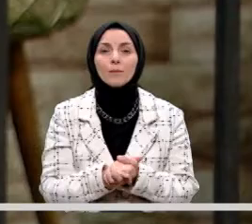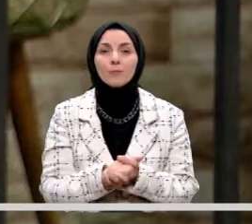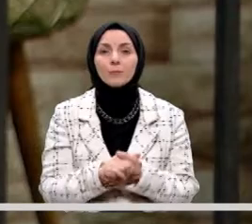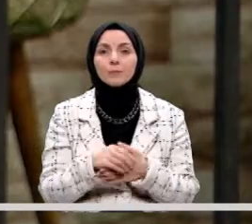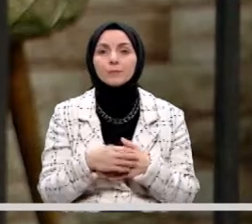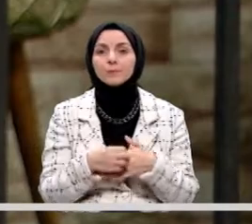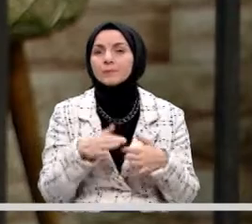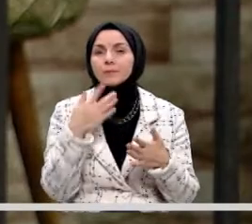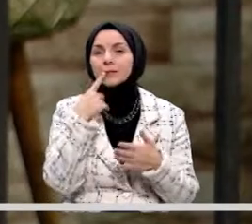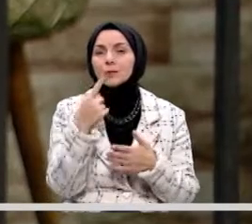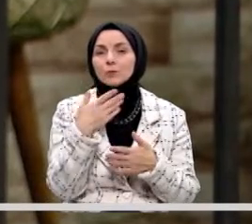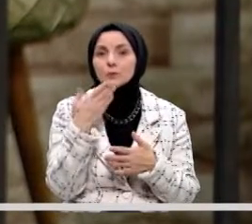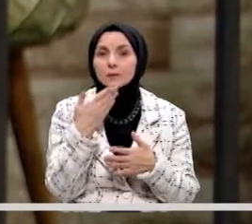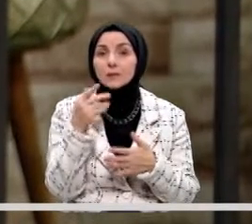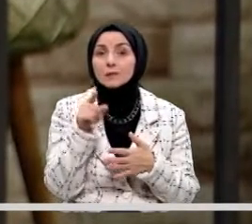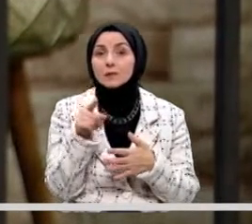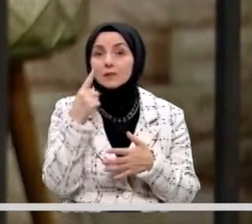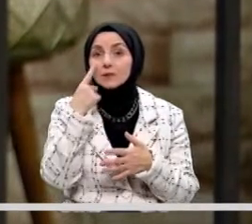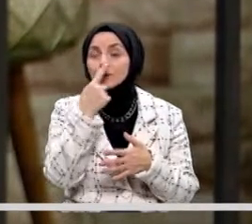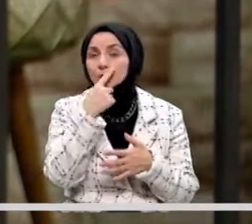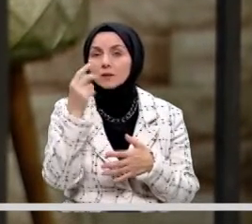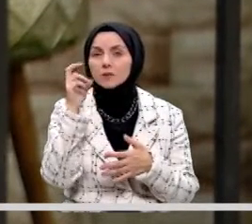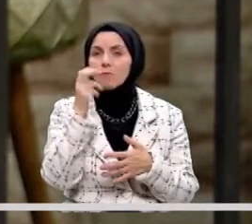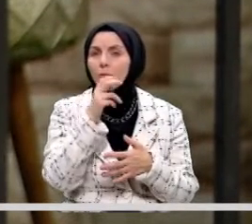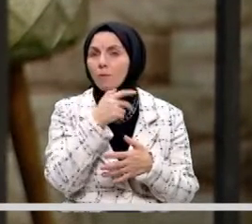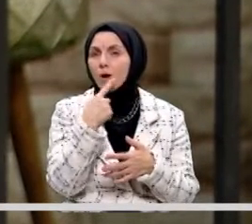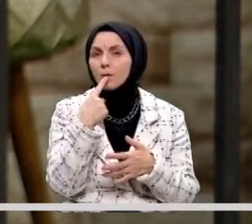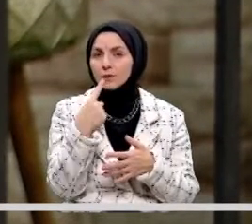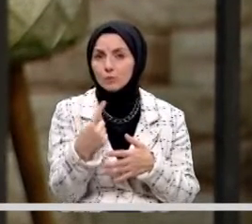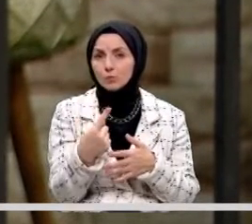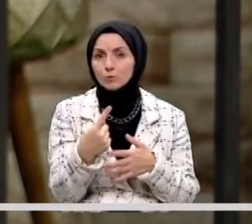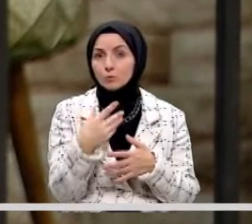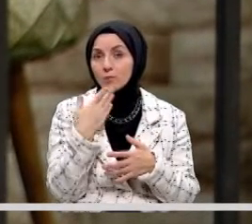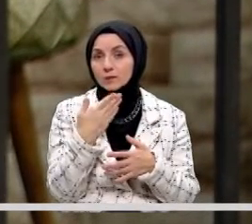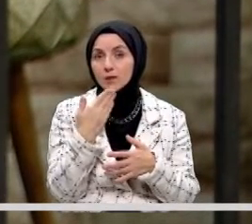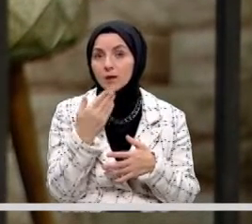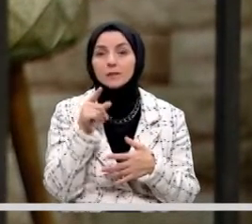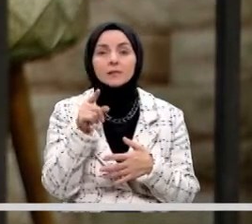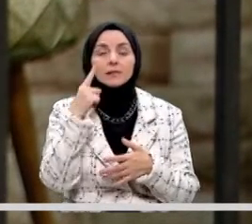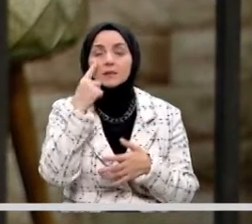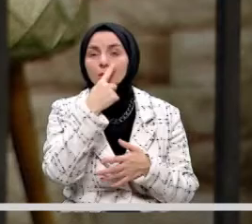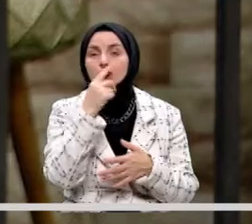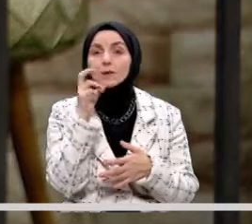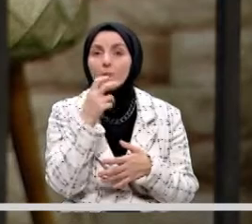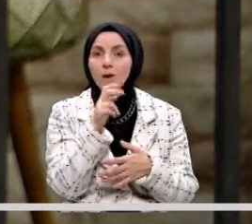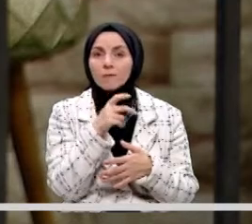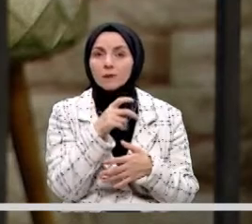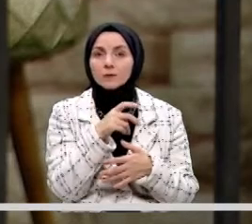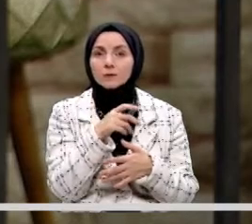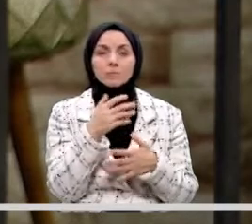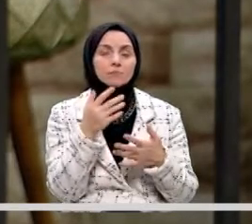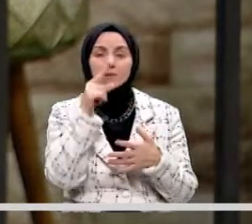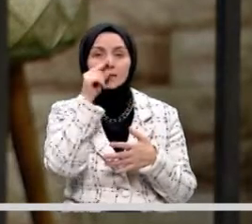yapıyı Ne diyoruz mesela senin gözlerin mavi diyor çocuklar bilmiyorlar biliyorsunuz özellikle Diyoruz ki bak senin gözlerin mavi işte kimi gibi